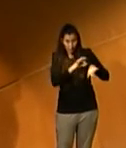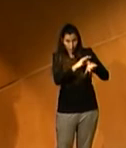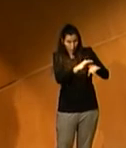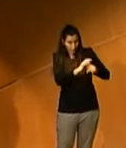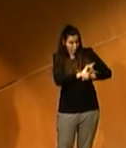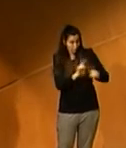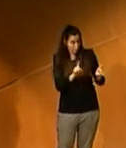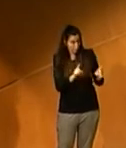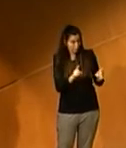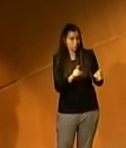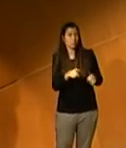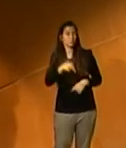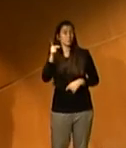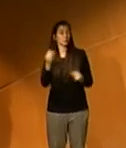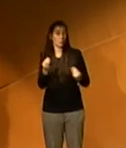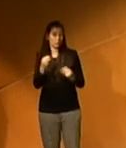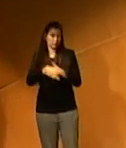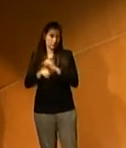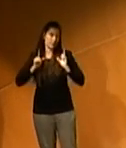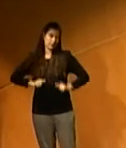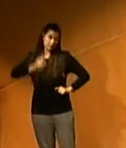Et ça, surtout en lycée professionnel, hein,